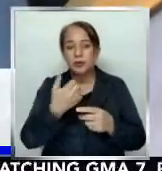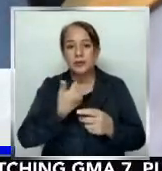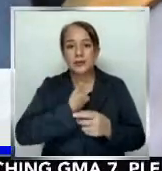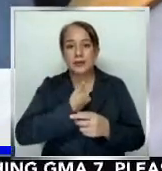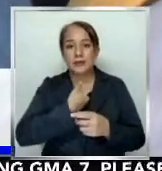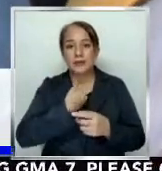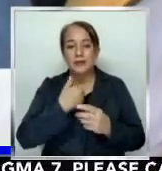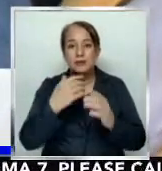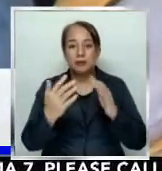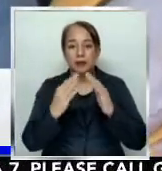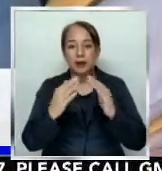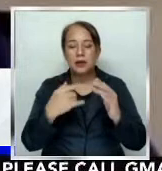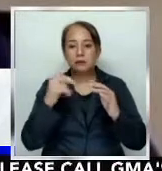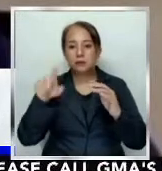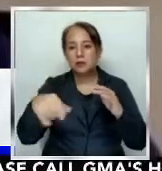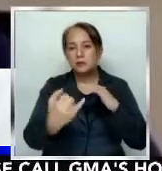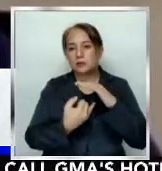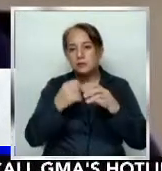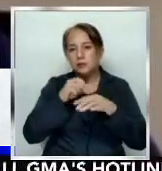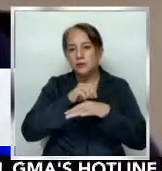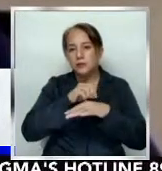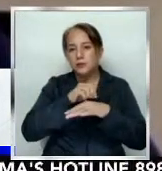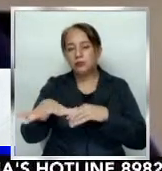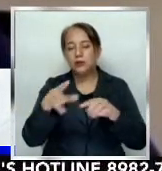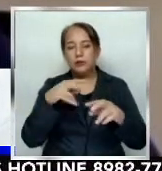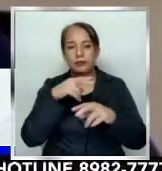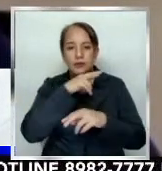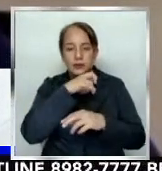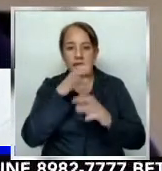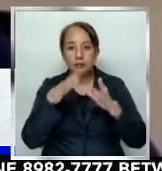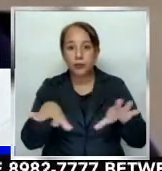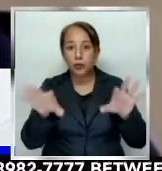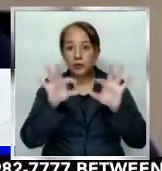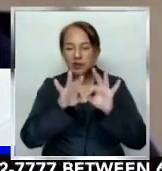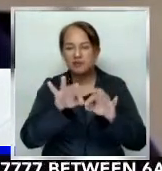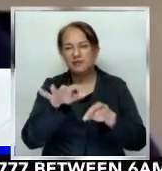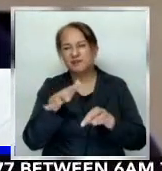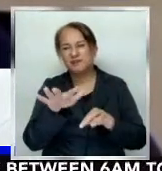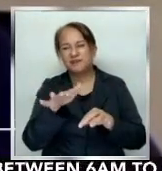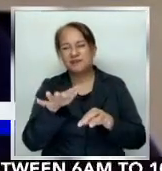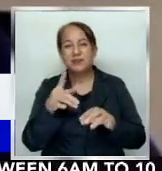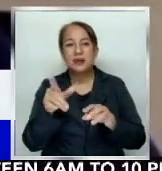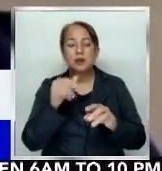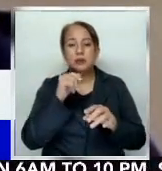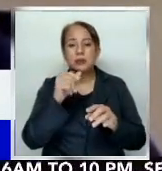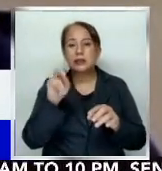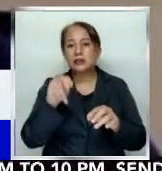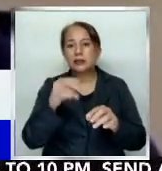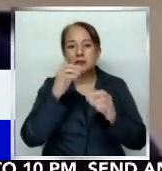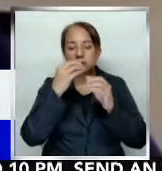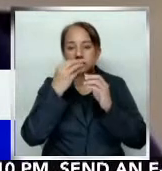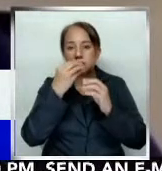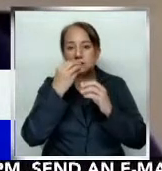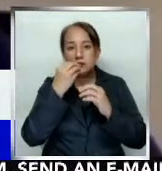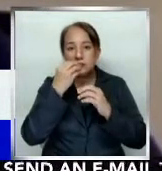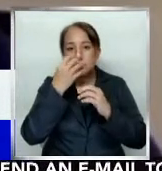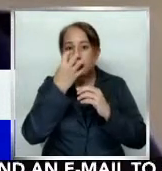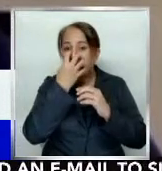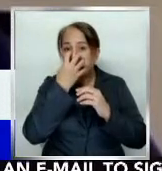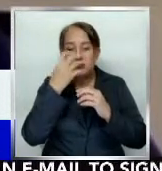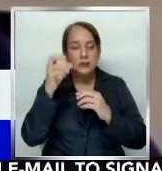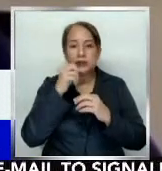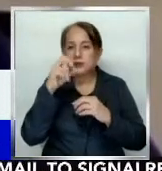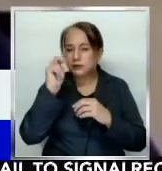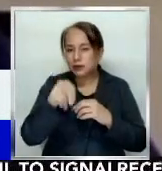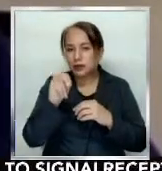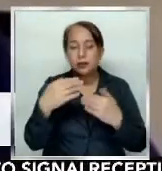na kumalat ang virus. As long as you have mild, moderate, you are not requiring oxygen. If you are healthy,